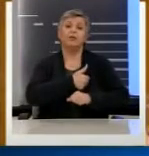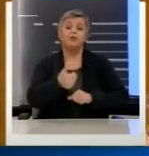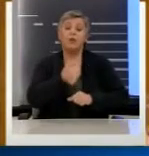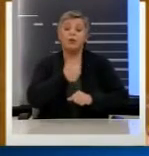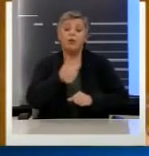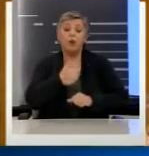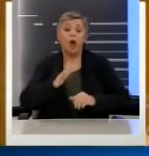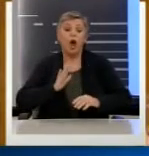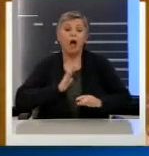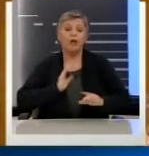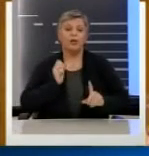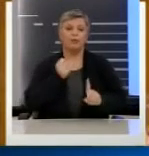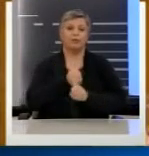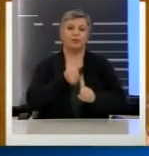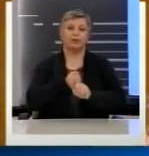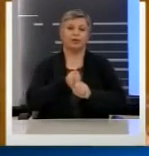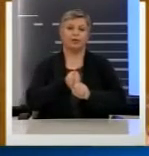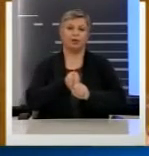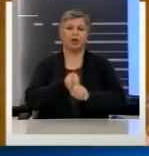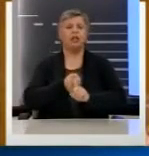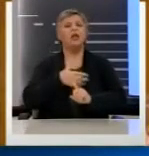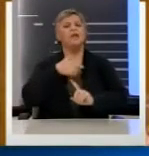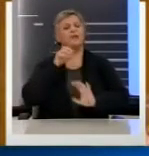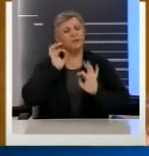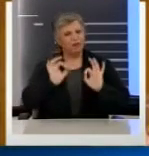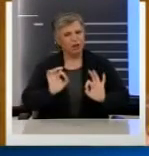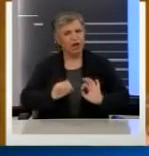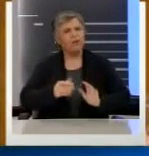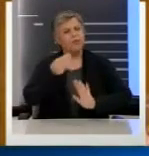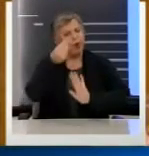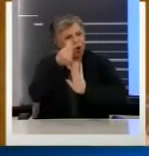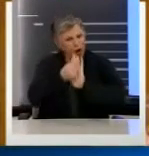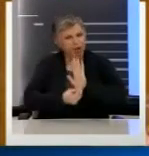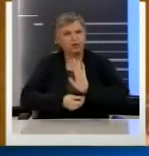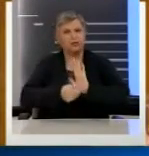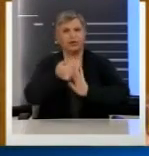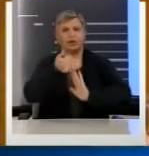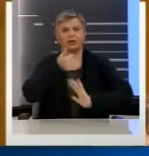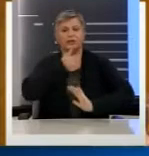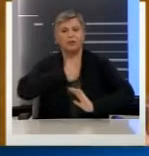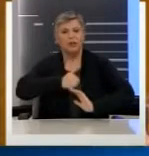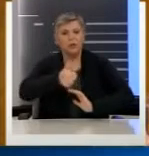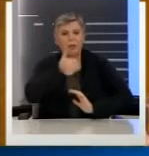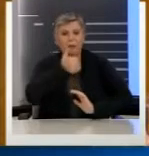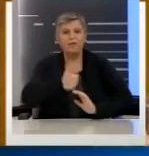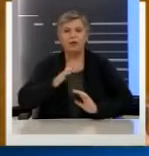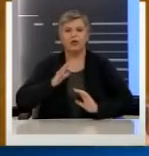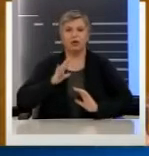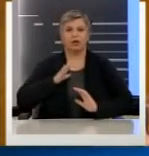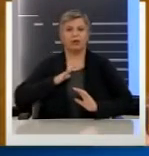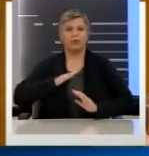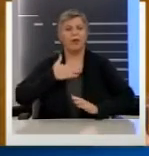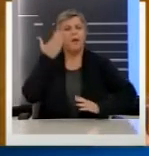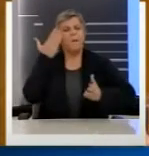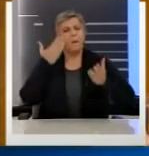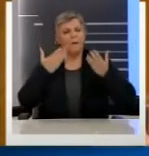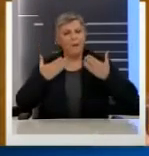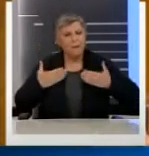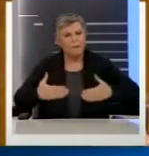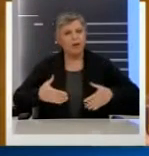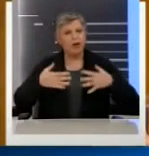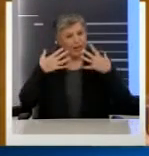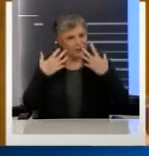στις αγώνες, πολλές φορές επώδυνους και αιματηρούς, που δόθηκαν από τις μικρές κοινότητες